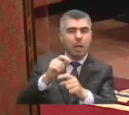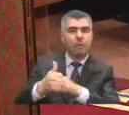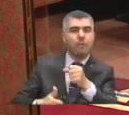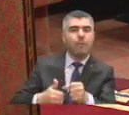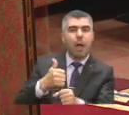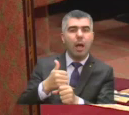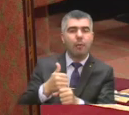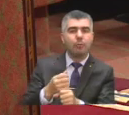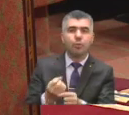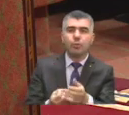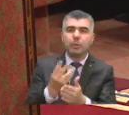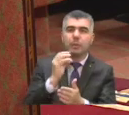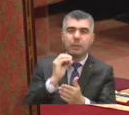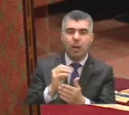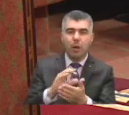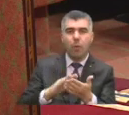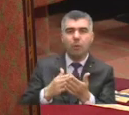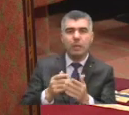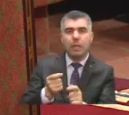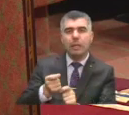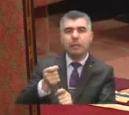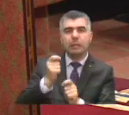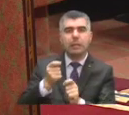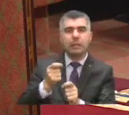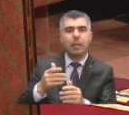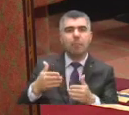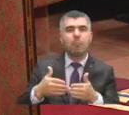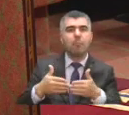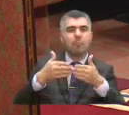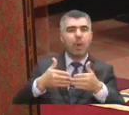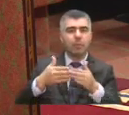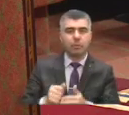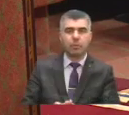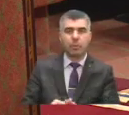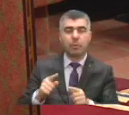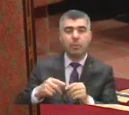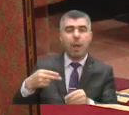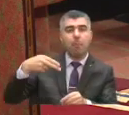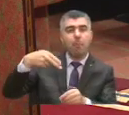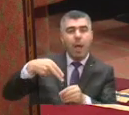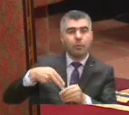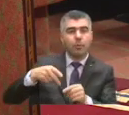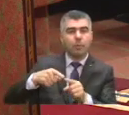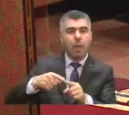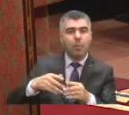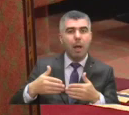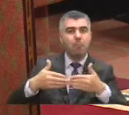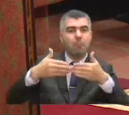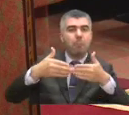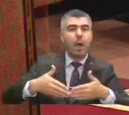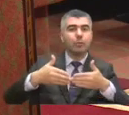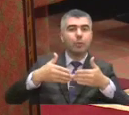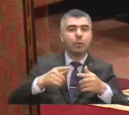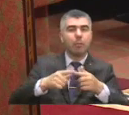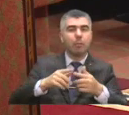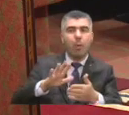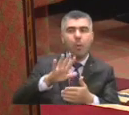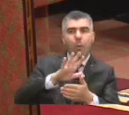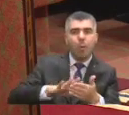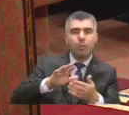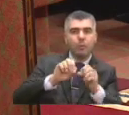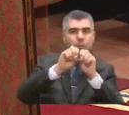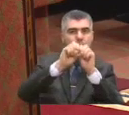على تنظيم وتحديث الصيد التقليدي. فما يخص المحروقات المستعملة في إبحار سفن الصيد البحري الوطنية بكافة